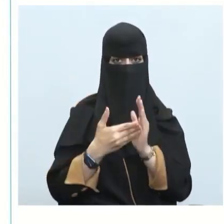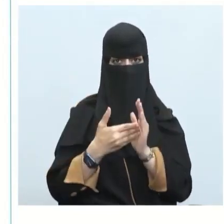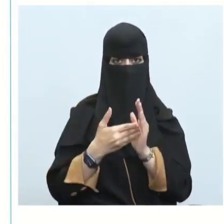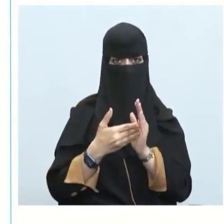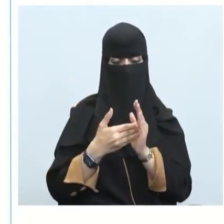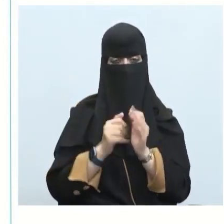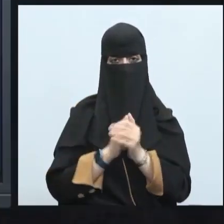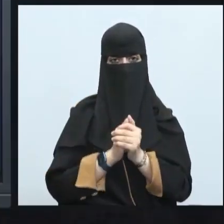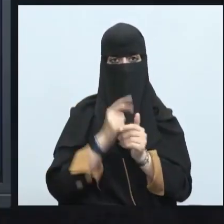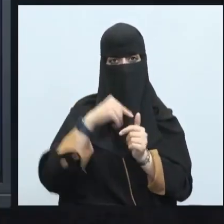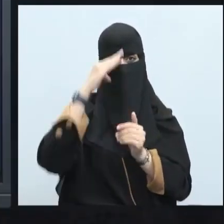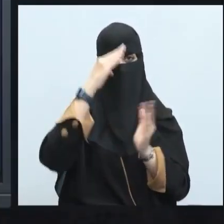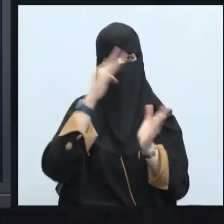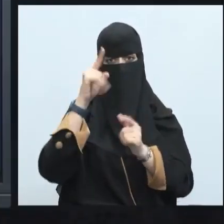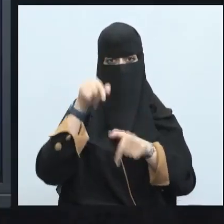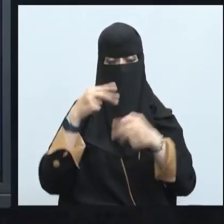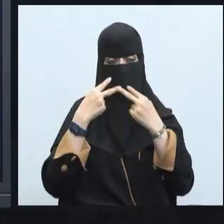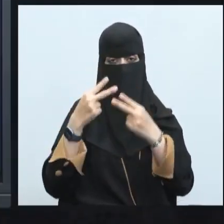العنكبوتيه شكرا لكم على حسن المتابعه